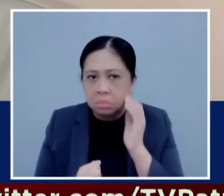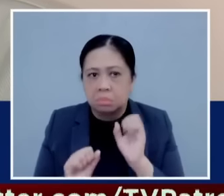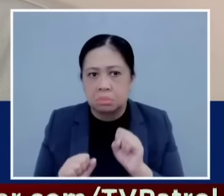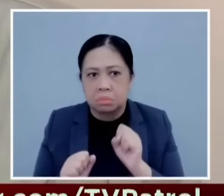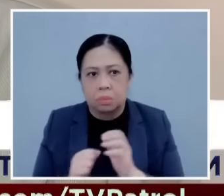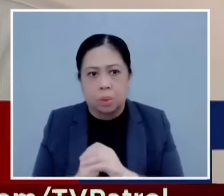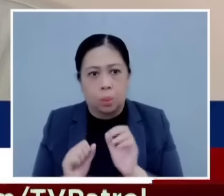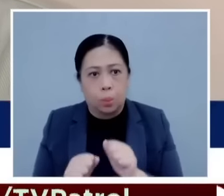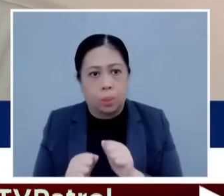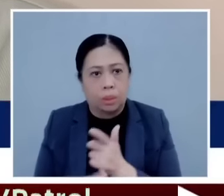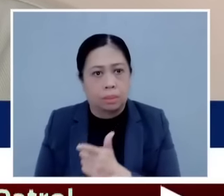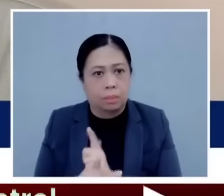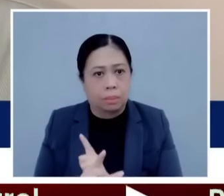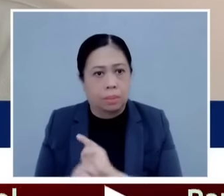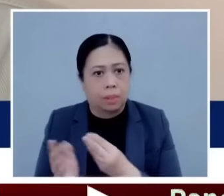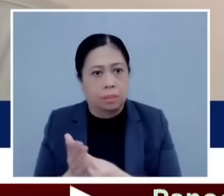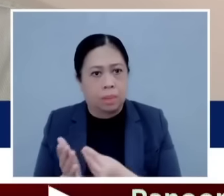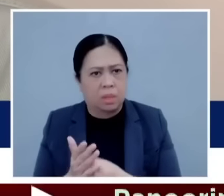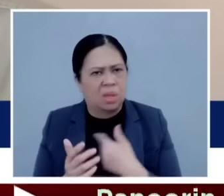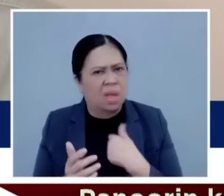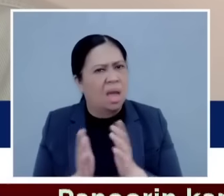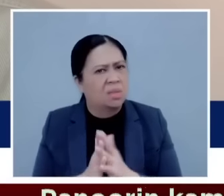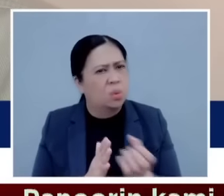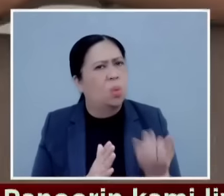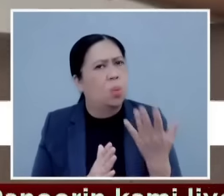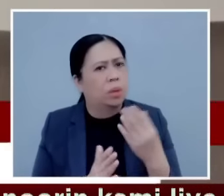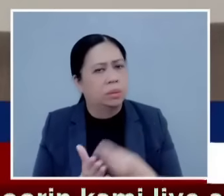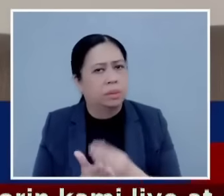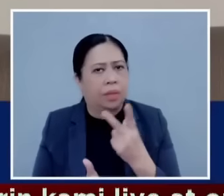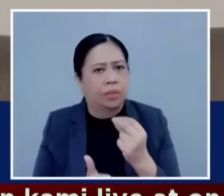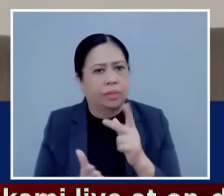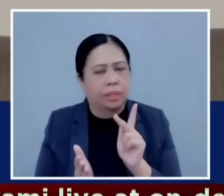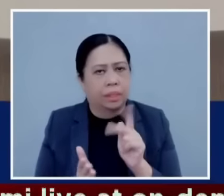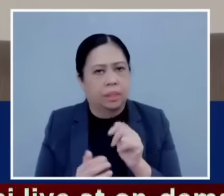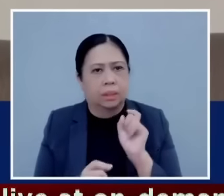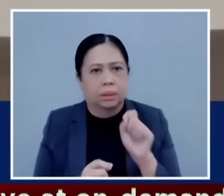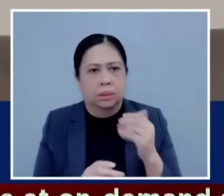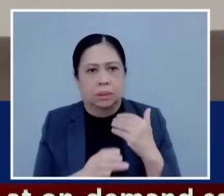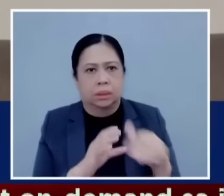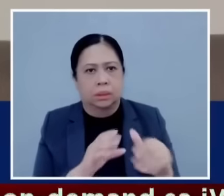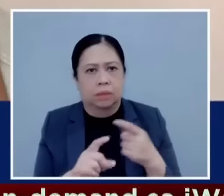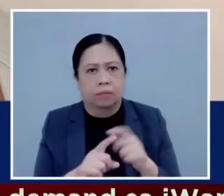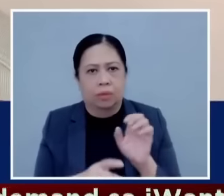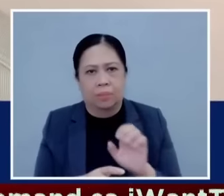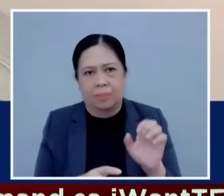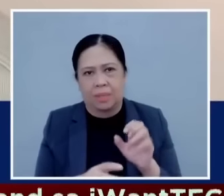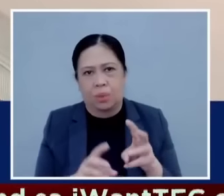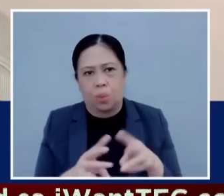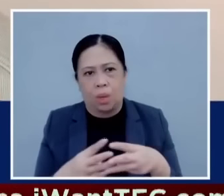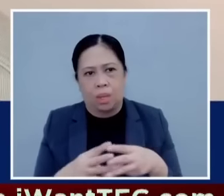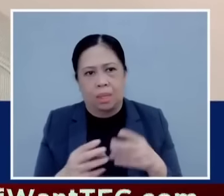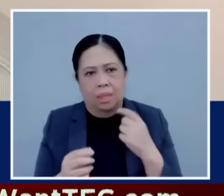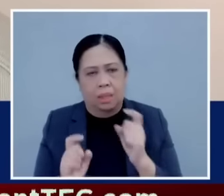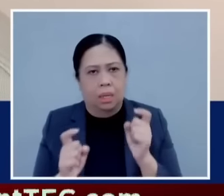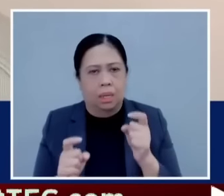Pwede ba kahiram ako ng money? So I asked, magkano po tita? 30K. Tinansfer ko dun from my e-wallet to hers. Kasi kakamadali